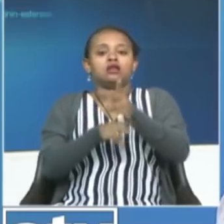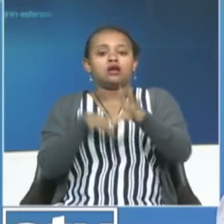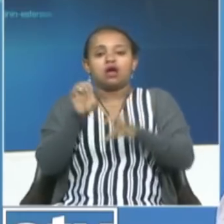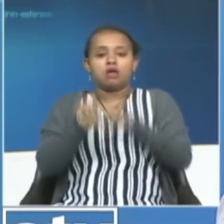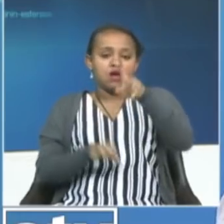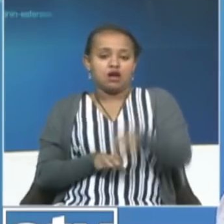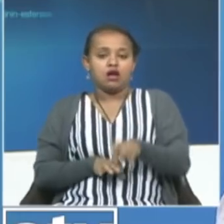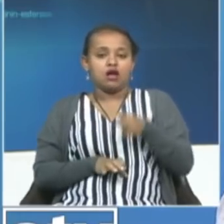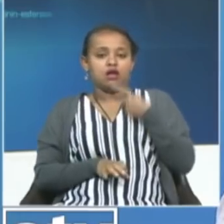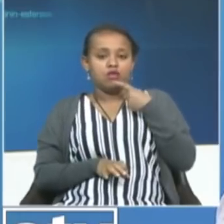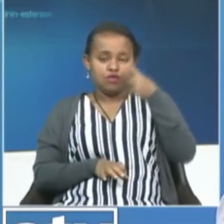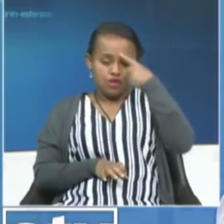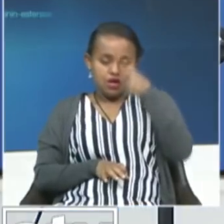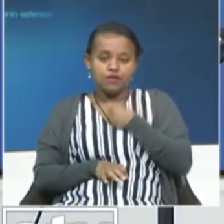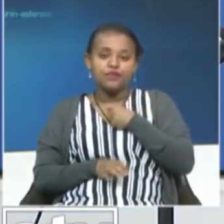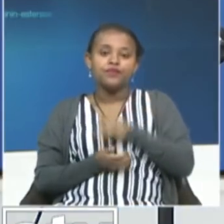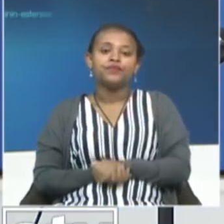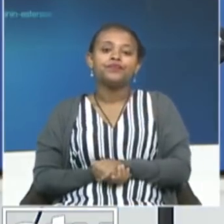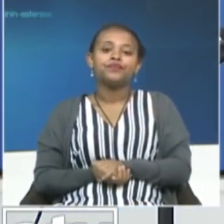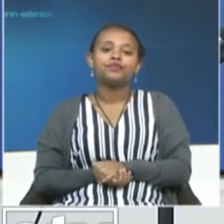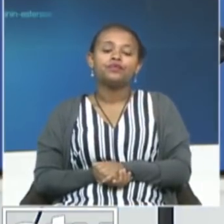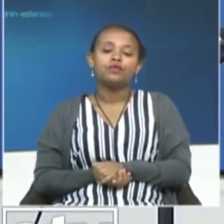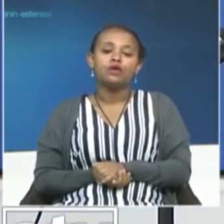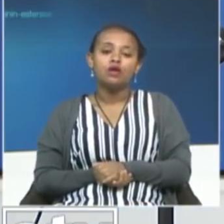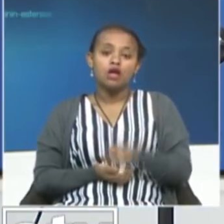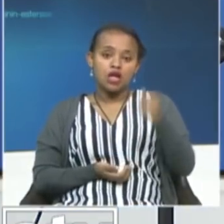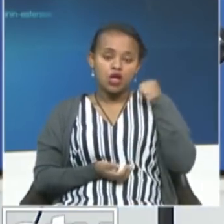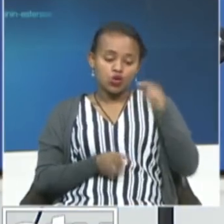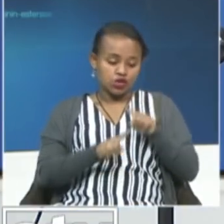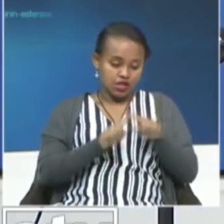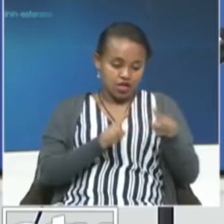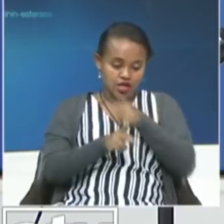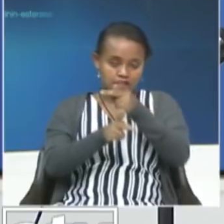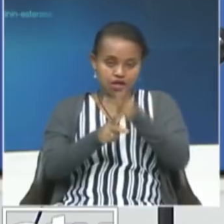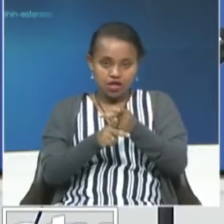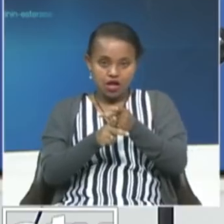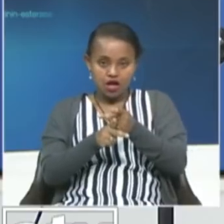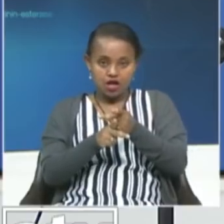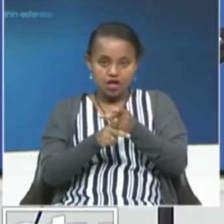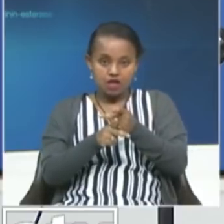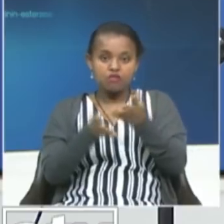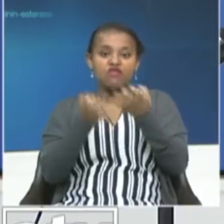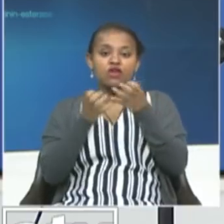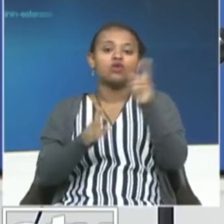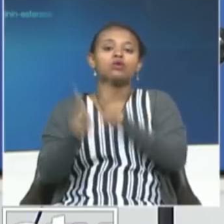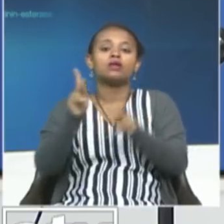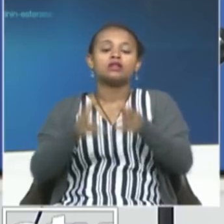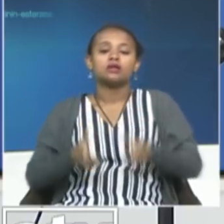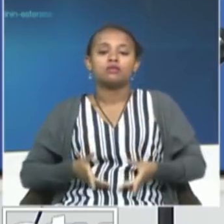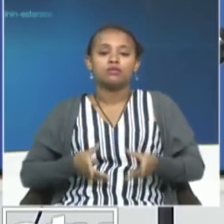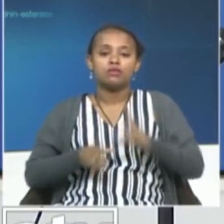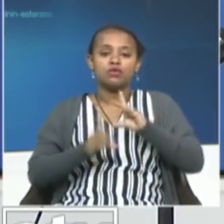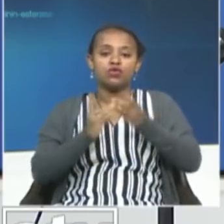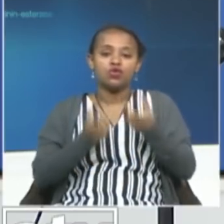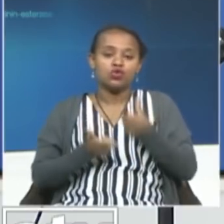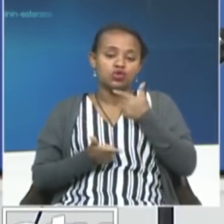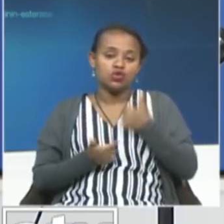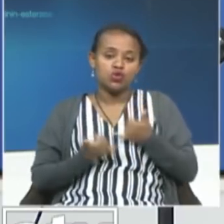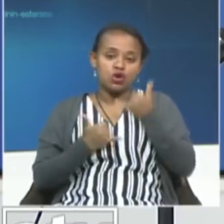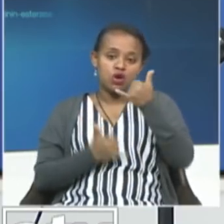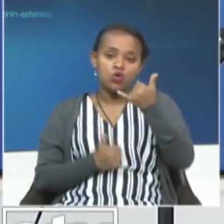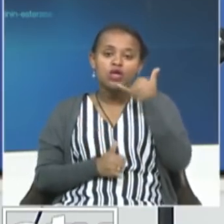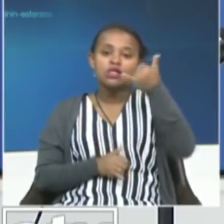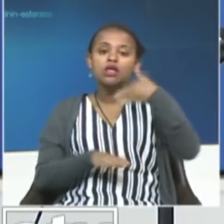ብዬ እመክራለሁ። መልካም። ሌሎች የተለየ ጥንቃቄ የሚፈልጉ የማህበረሰብ ክፍሎች ይኖራሉ ብዬ አስባለሁ። ከስልክ በኋላ እንመለስባቸዋለን።